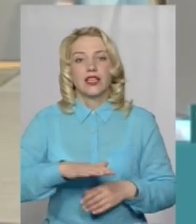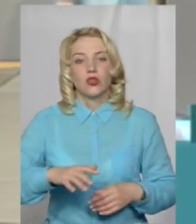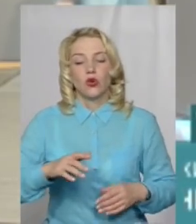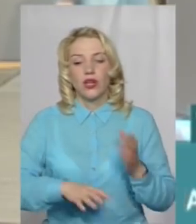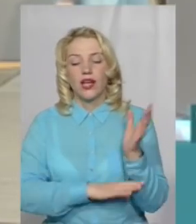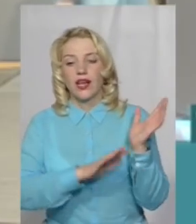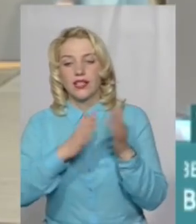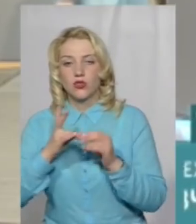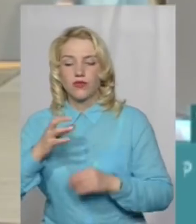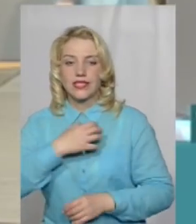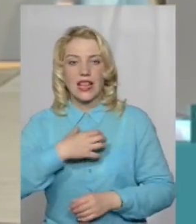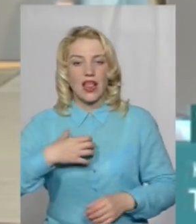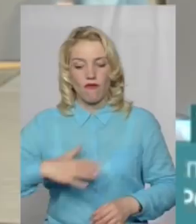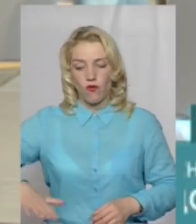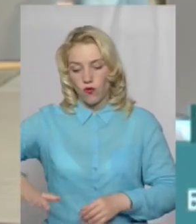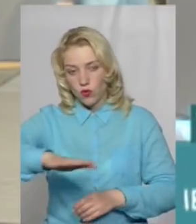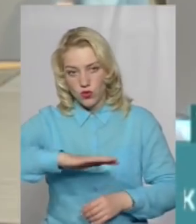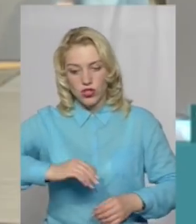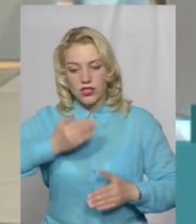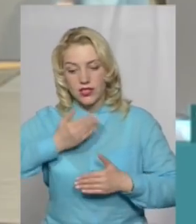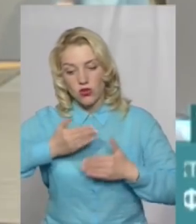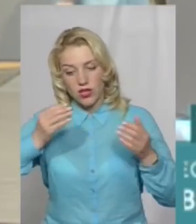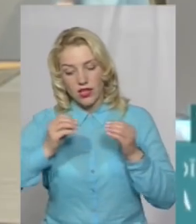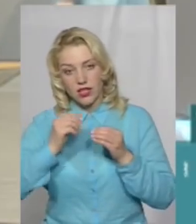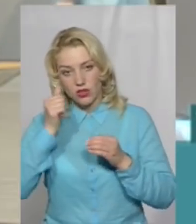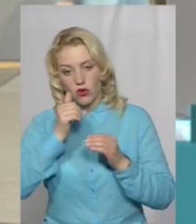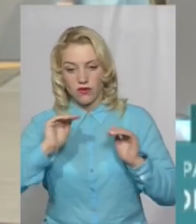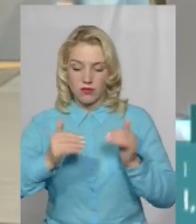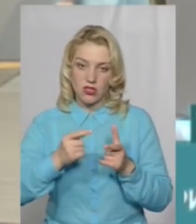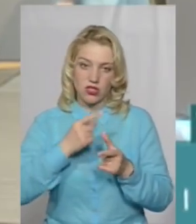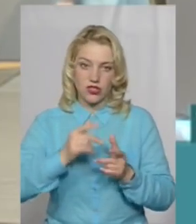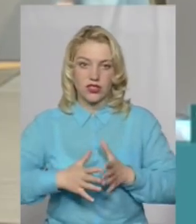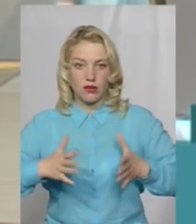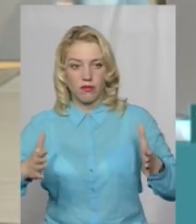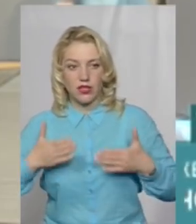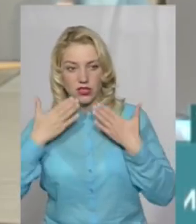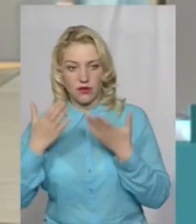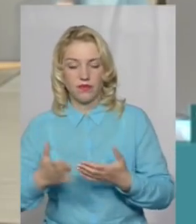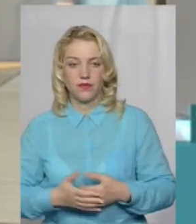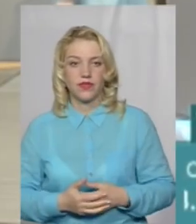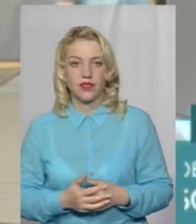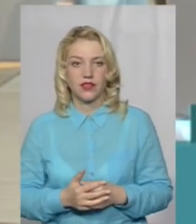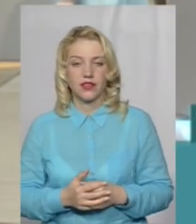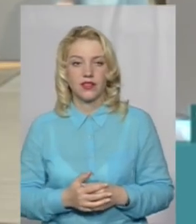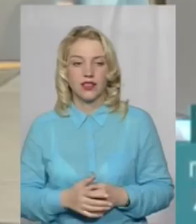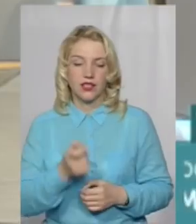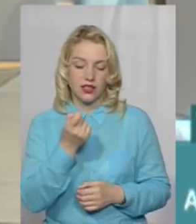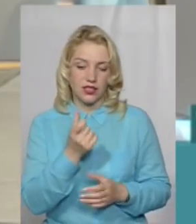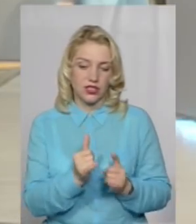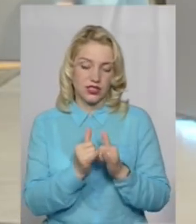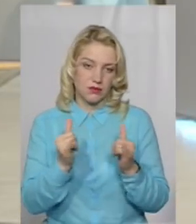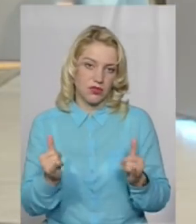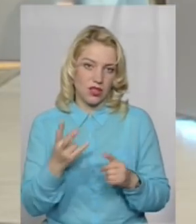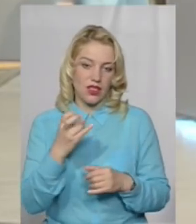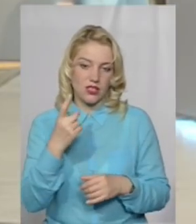на Славутщині за останні 10 років зменшилась, збільшилась? Ну, буквально одним реченням. Так. трішки